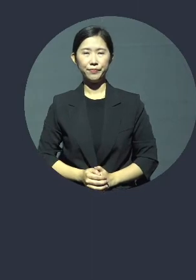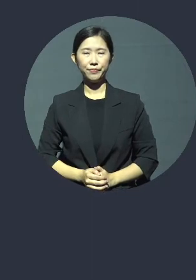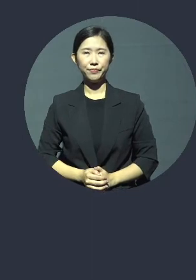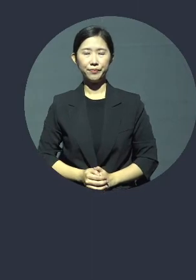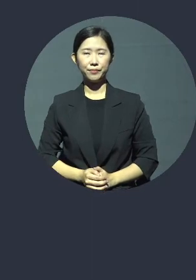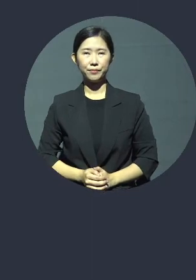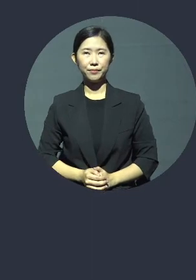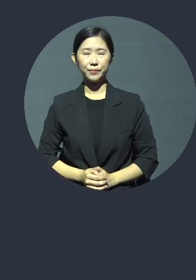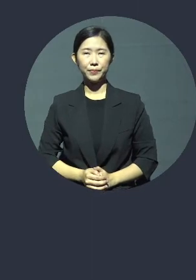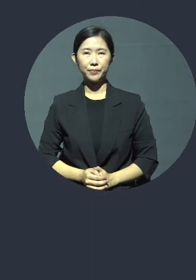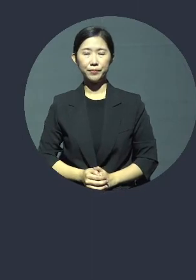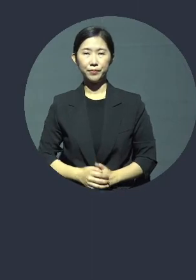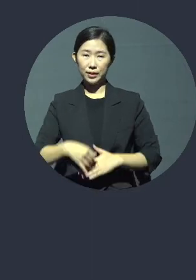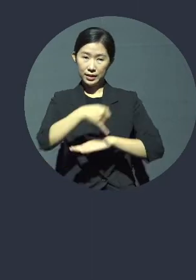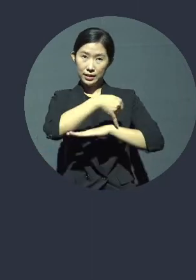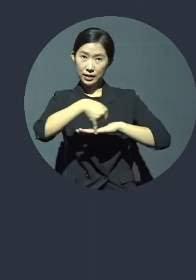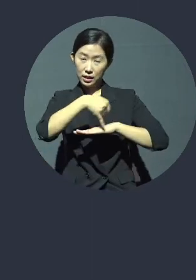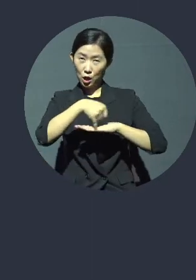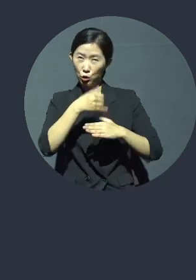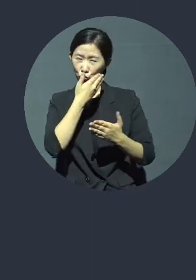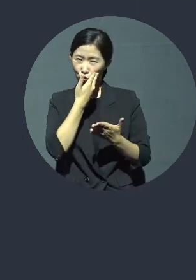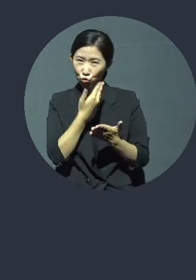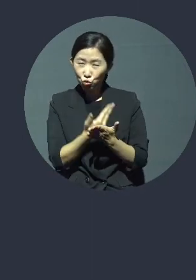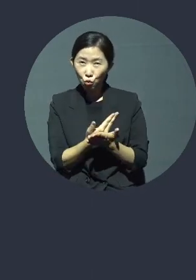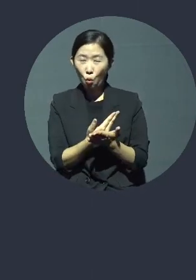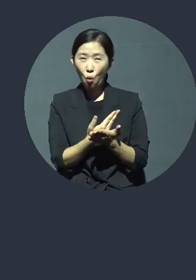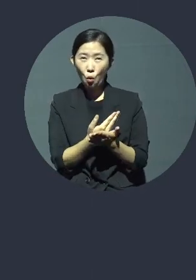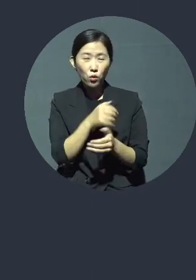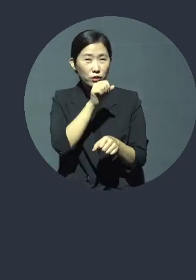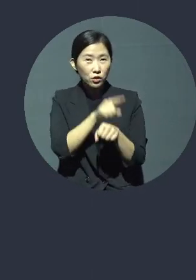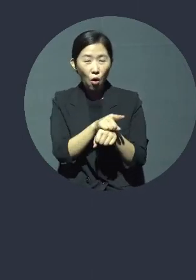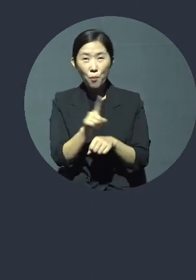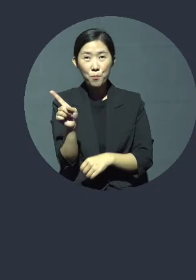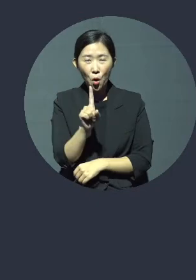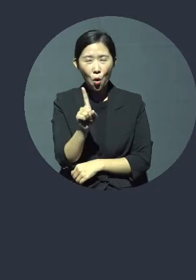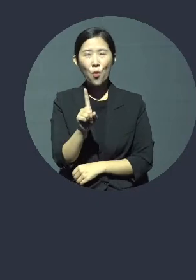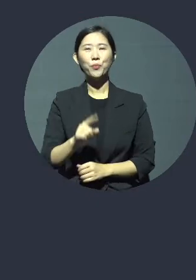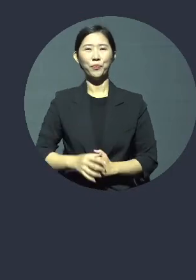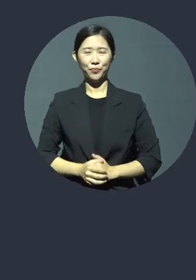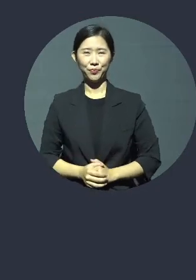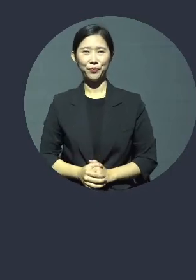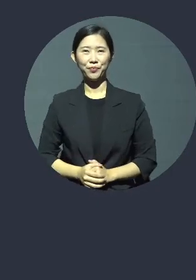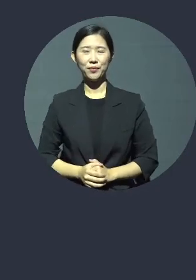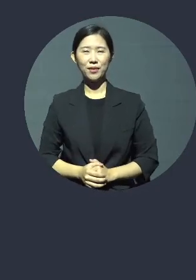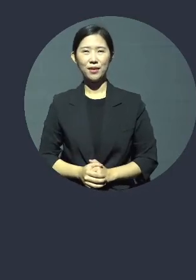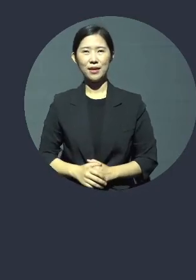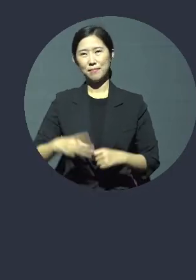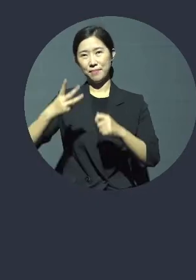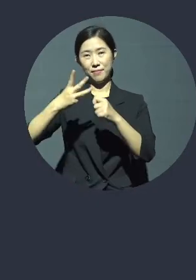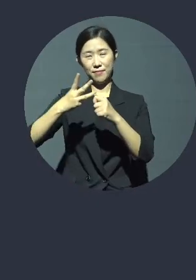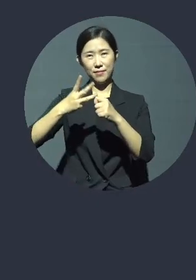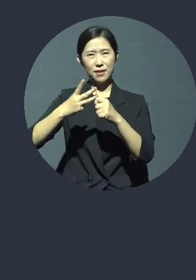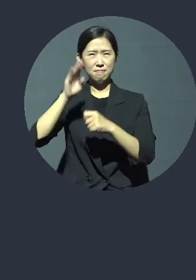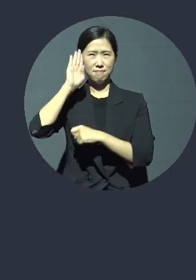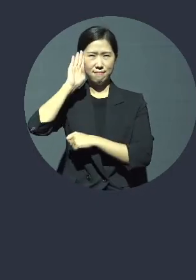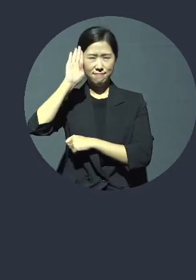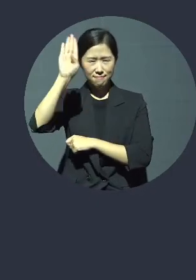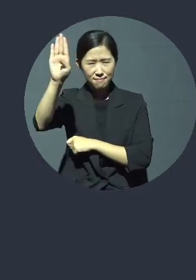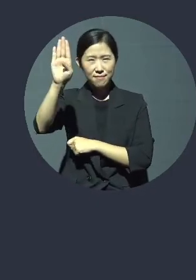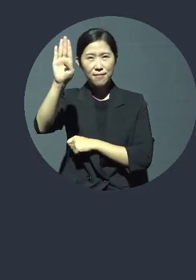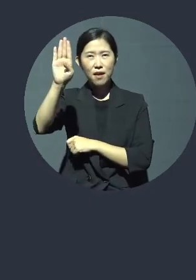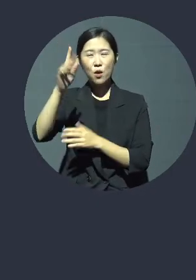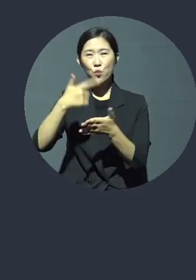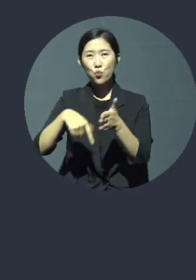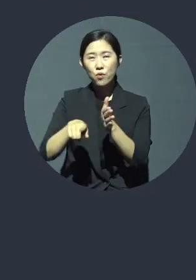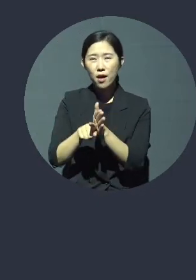디자인의 중요한 역할 중에서, 디자이너가 고민해야 될 중요한 역할 중에서 마지막이 지속 가능한 미래를 위해 끊임없이 도전하고